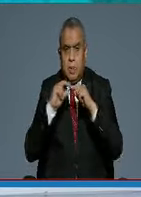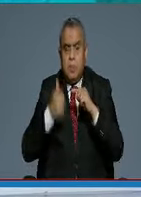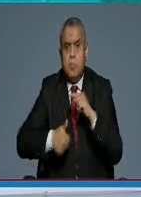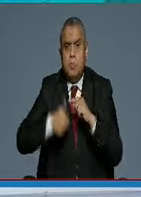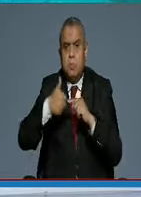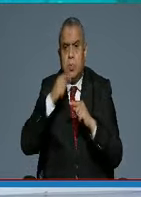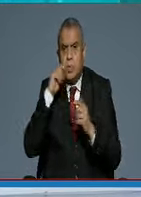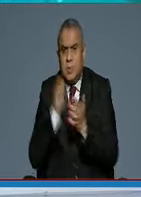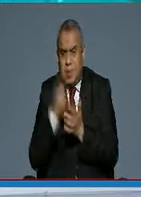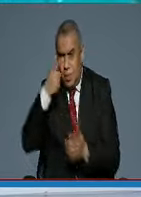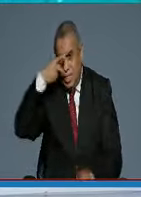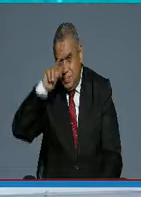نقف على حاجات مش حلوه